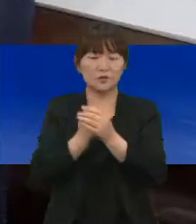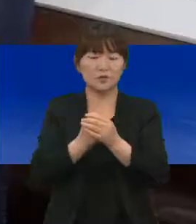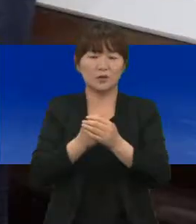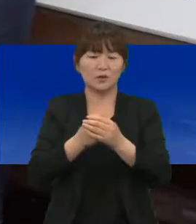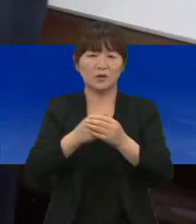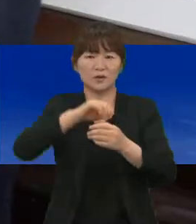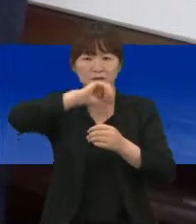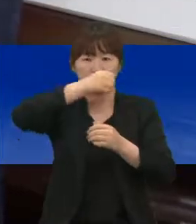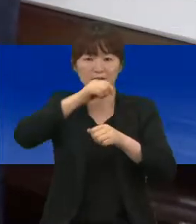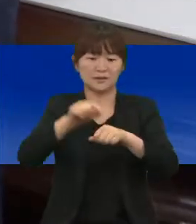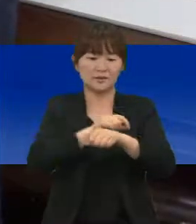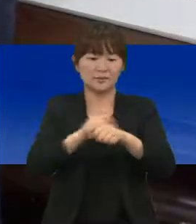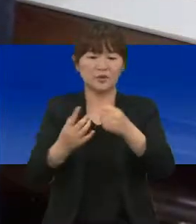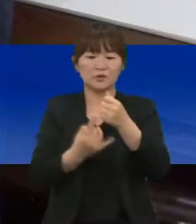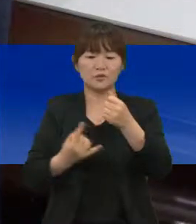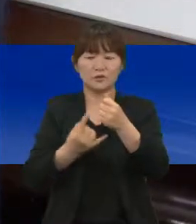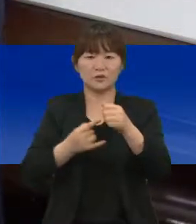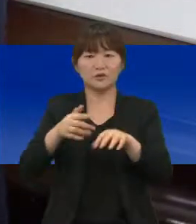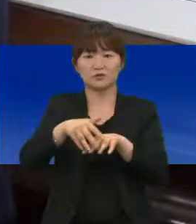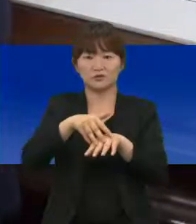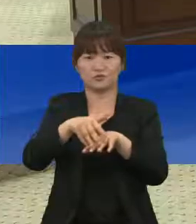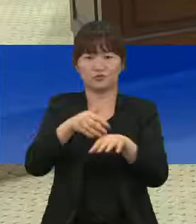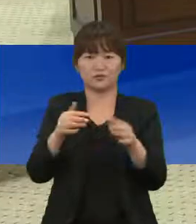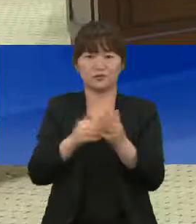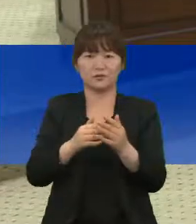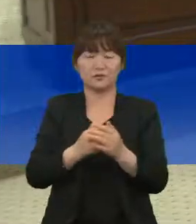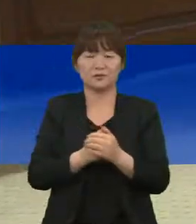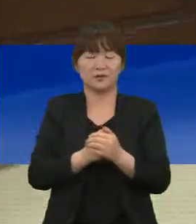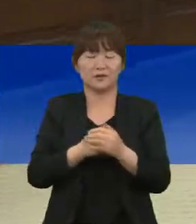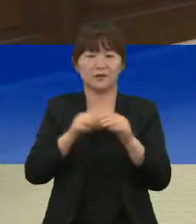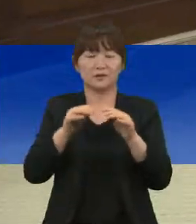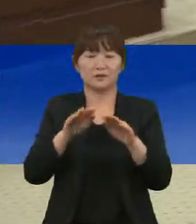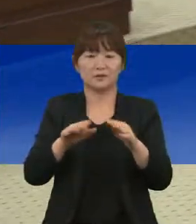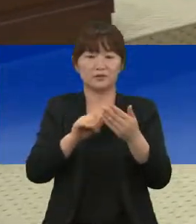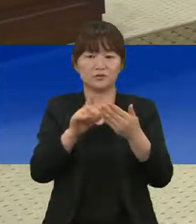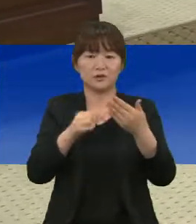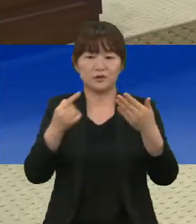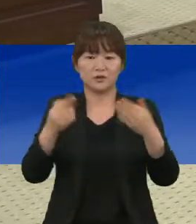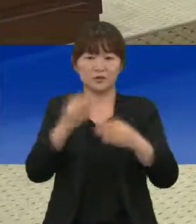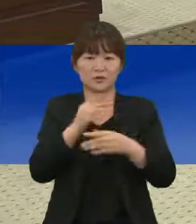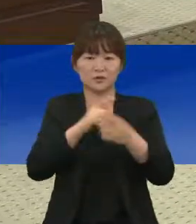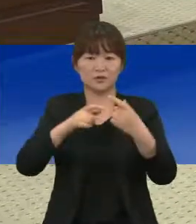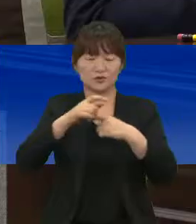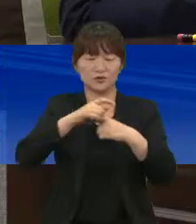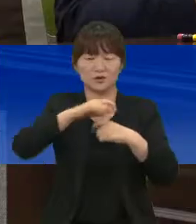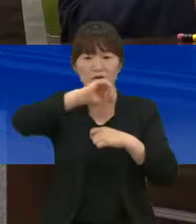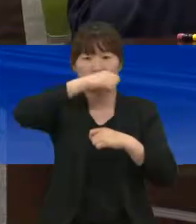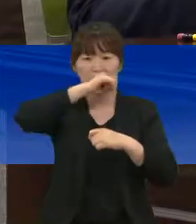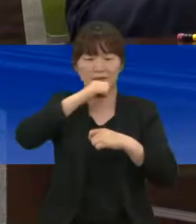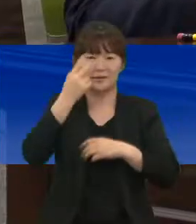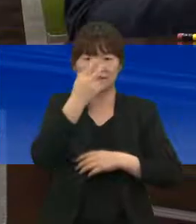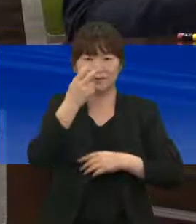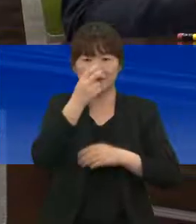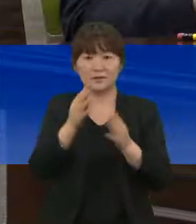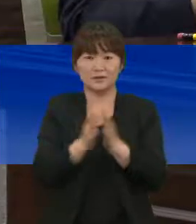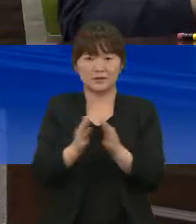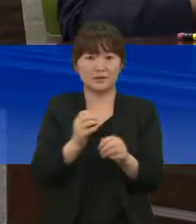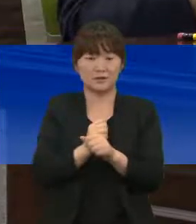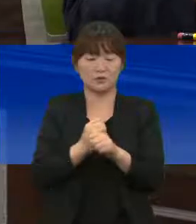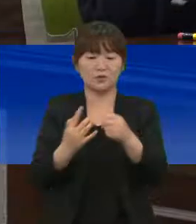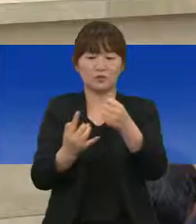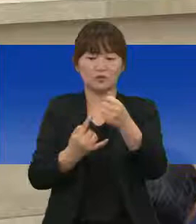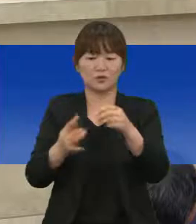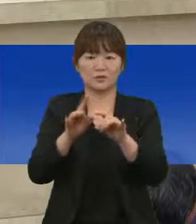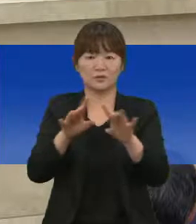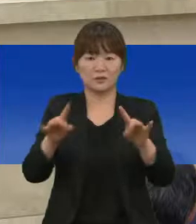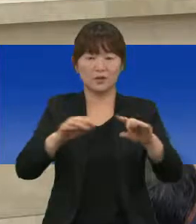듣고 예산결산특별위원회를 구성했습니다. 특별위원회는 1일부터 추경예산안 본심사를 실시하며